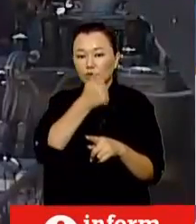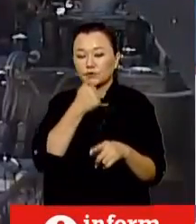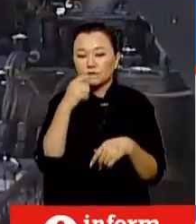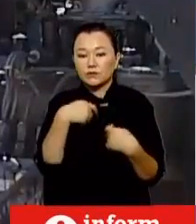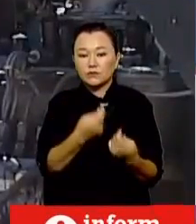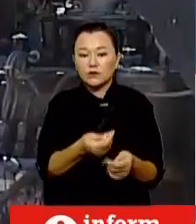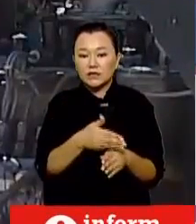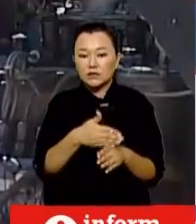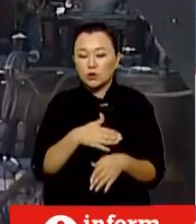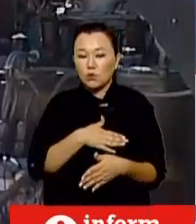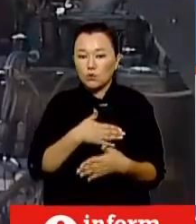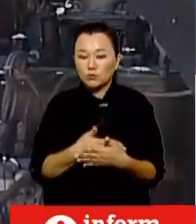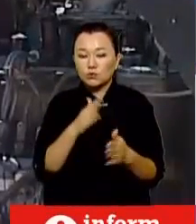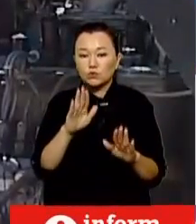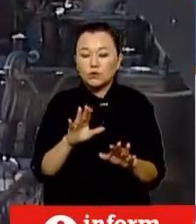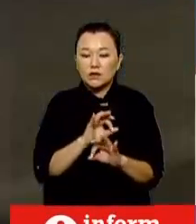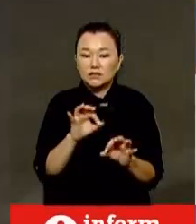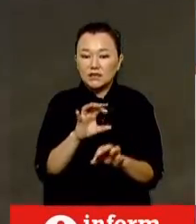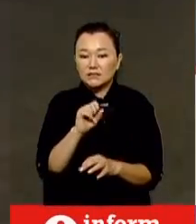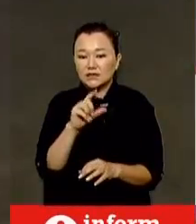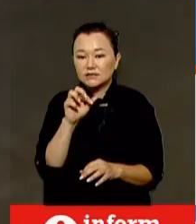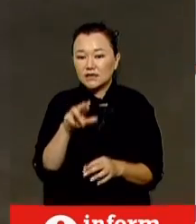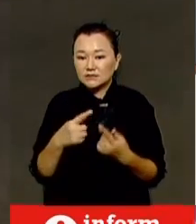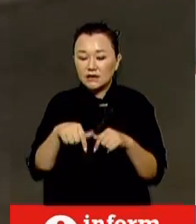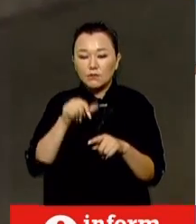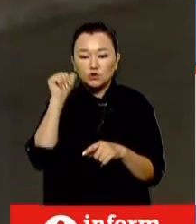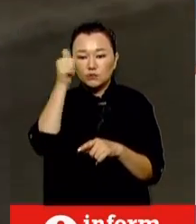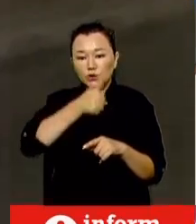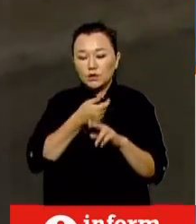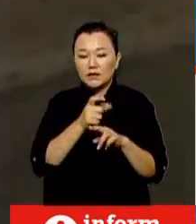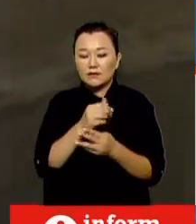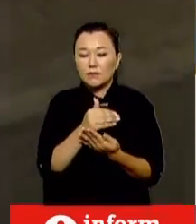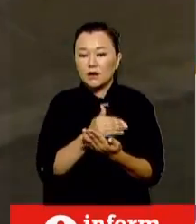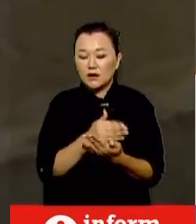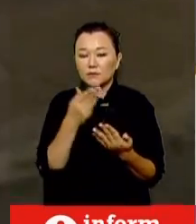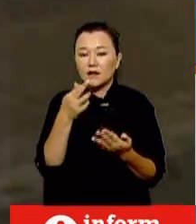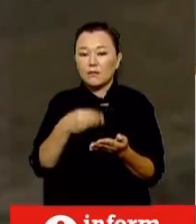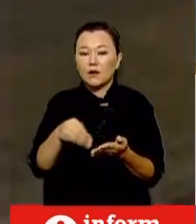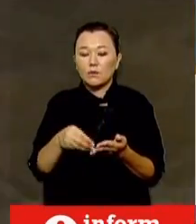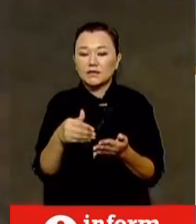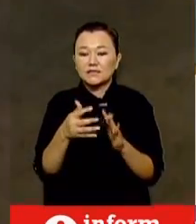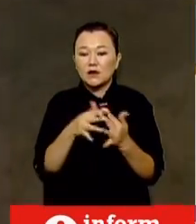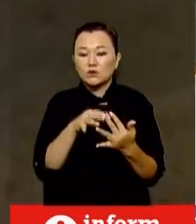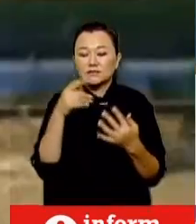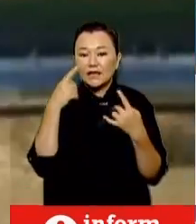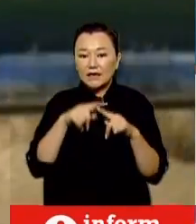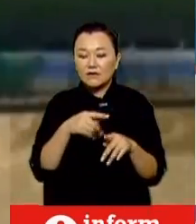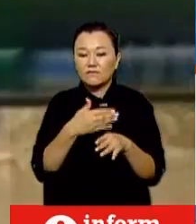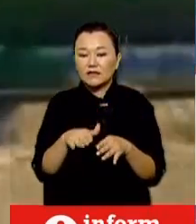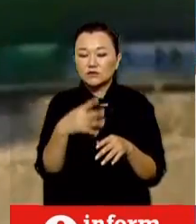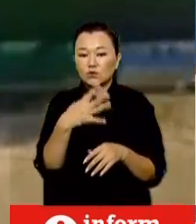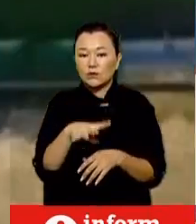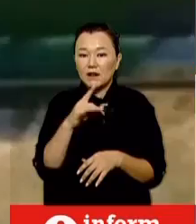выдают кредитный отпуск. Вот только, говорят в ассоциации, если в прошлом году по этой программе для покупки сельхозтехники выделили 40